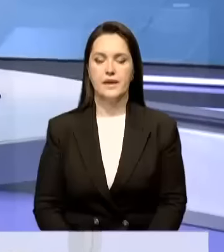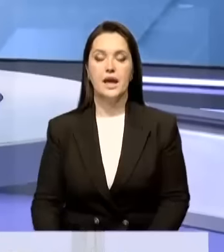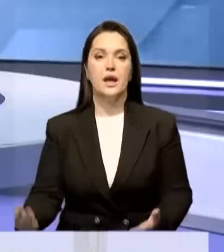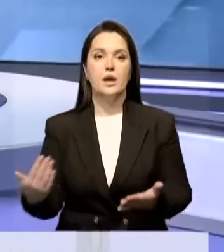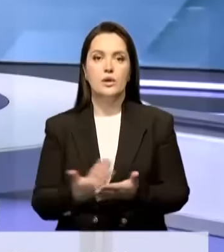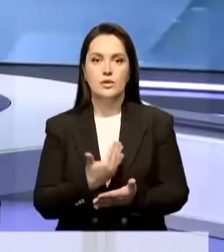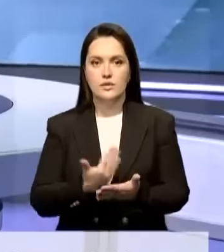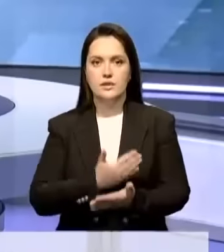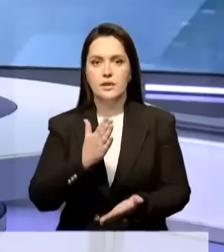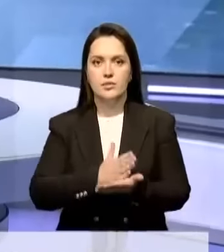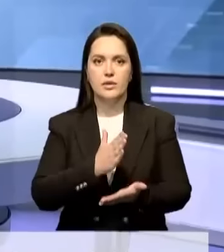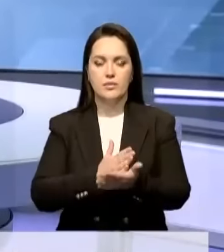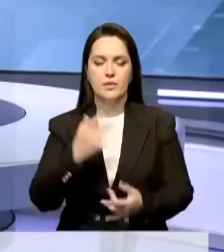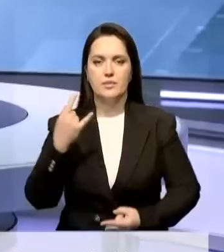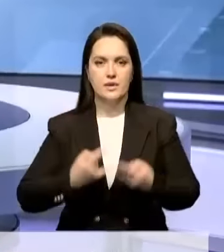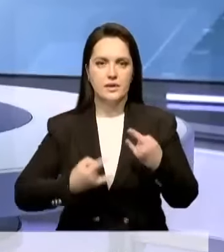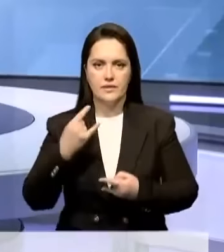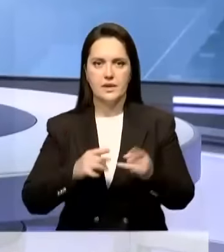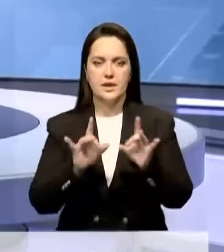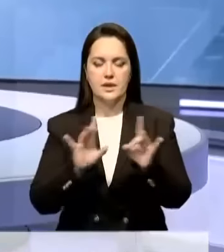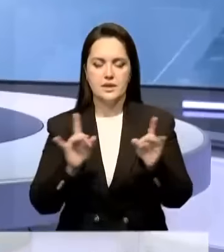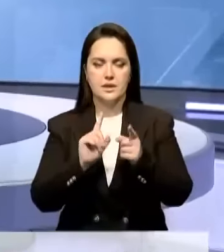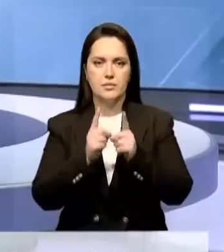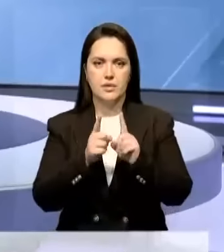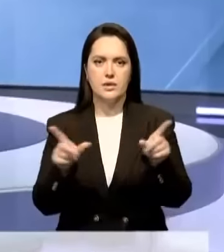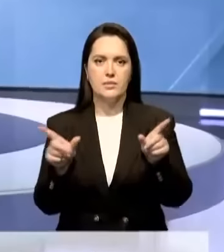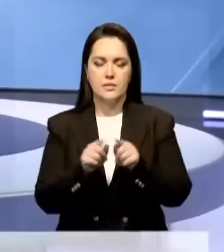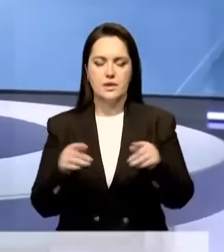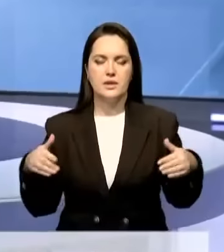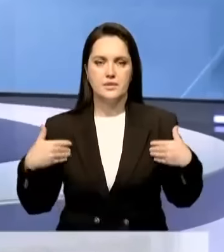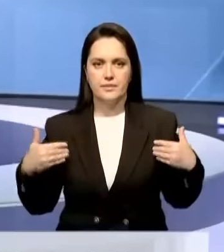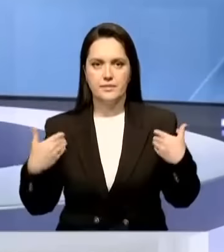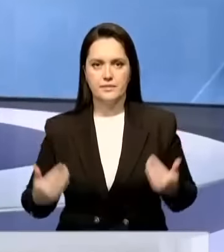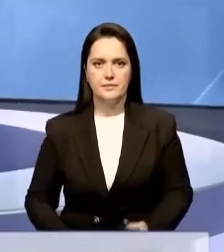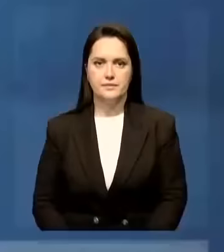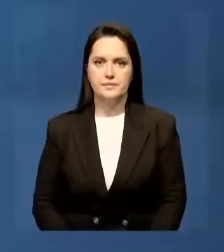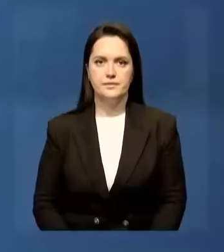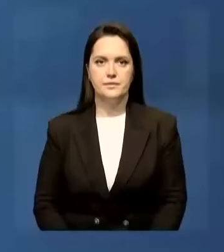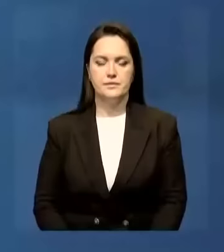Новости продолжают эфир. В студии работают Виктория Антонишина и я, Вера Захарчук. Здравствуйте.